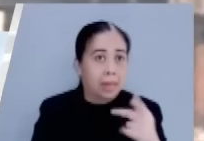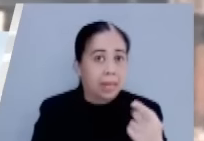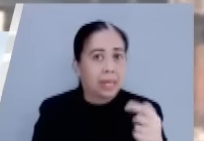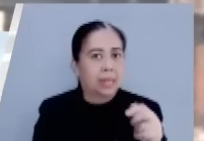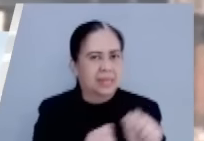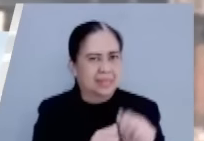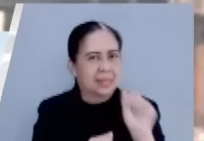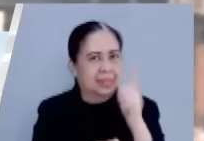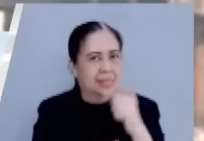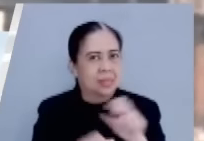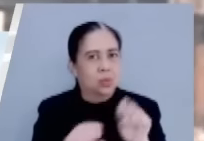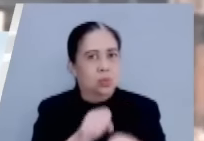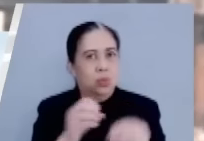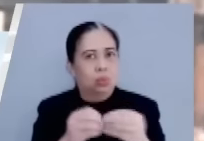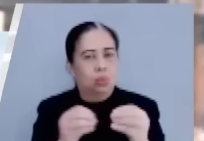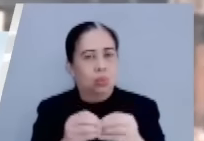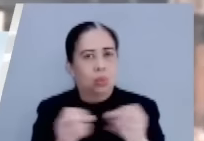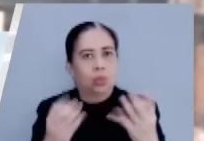bansa ang